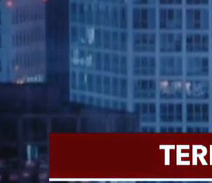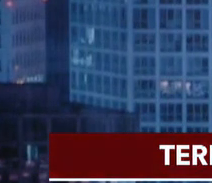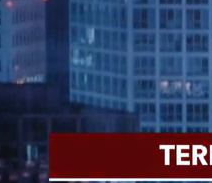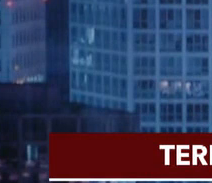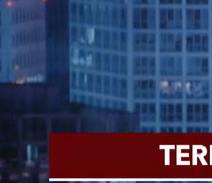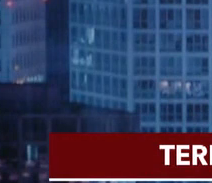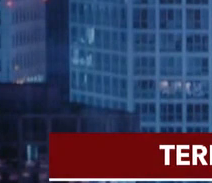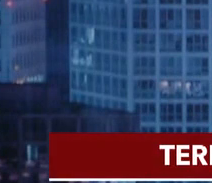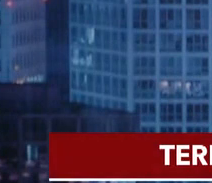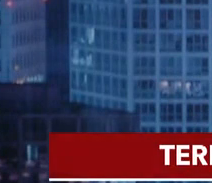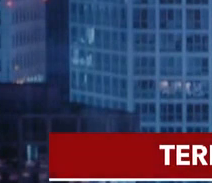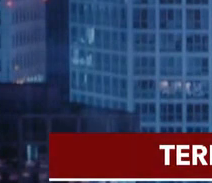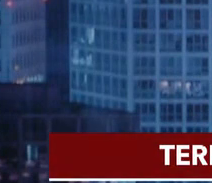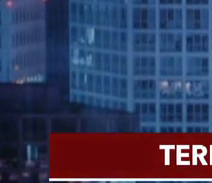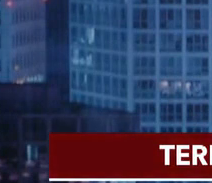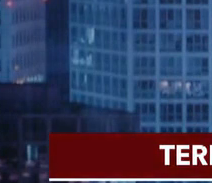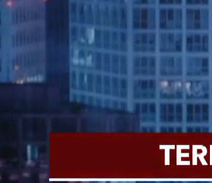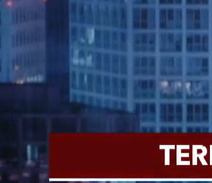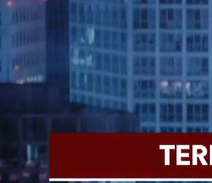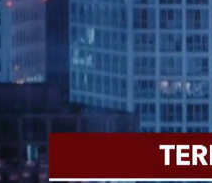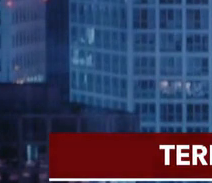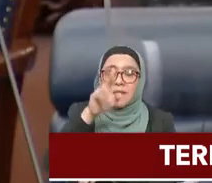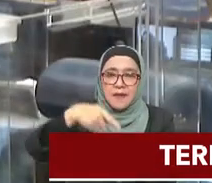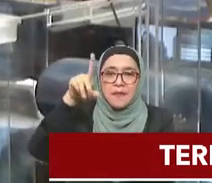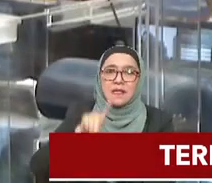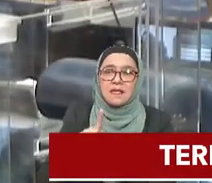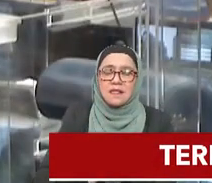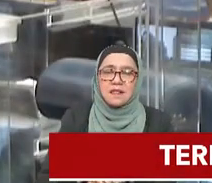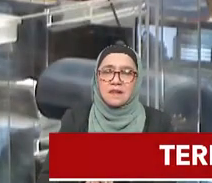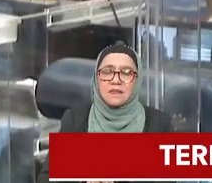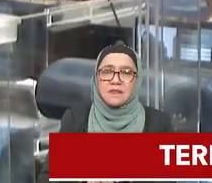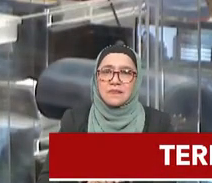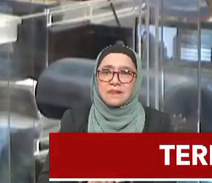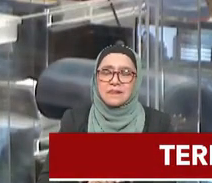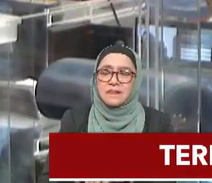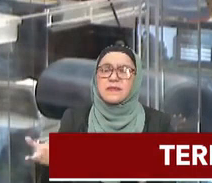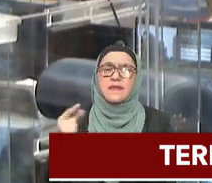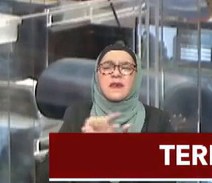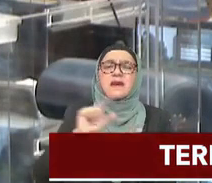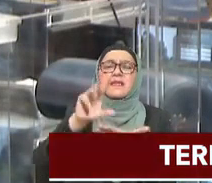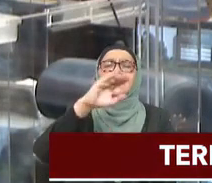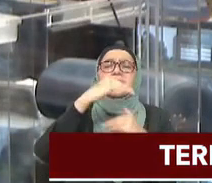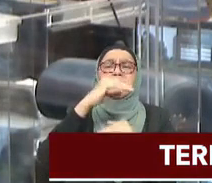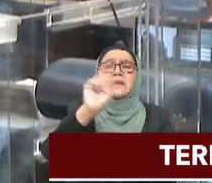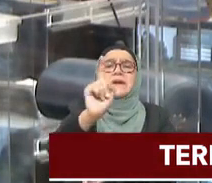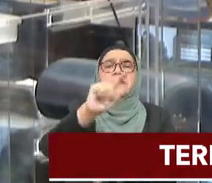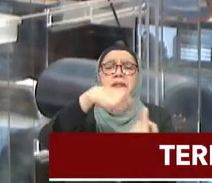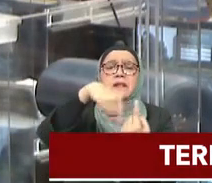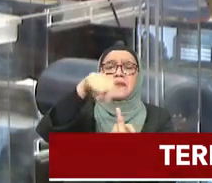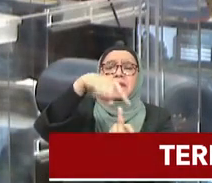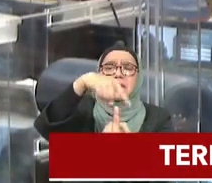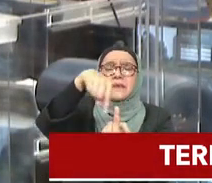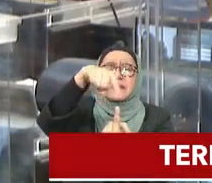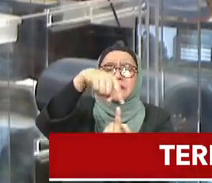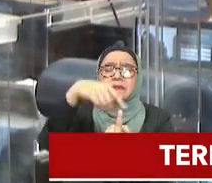melaksanakan kada gaji minimum yang baharu target minimal tubila below karena gaji